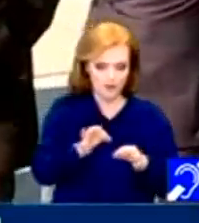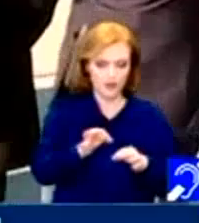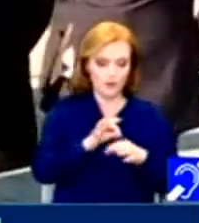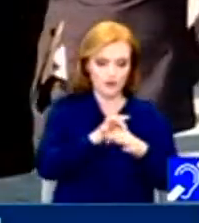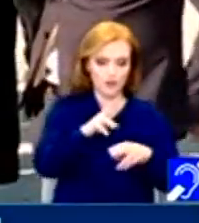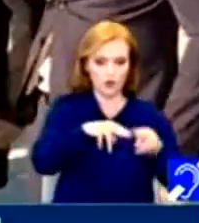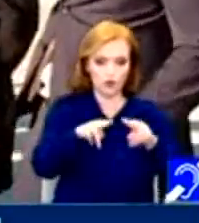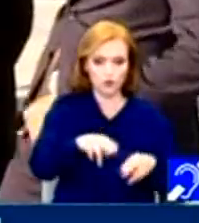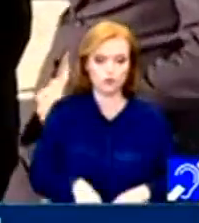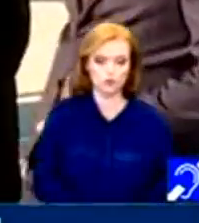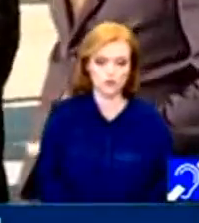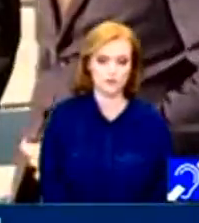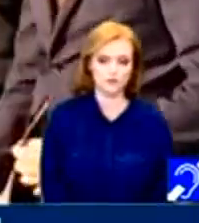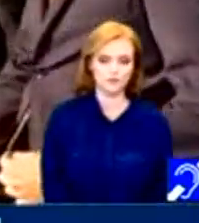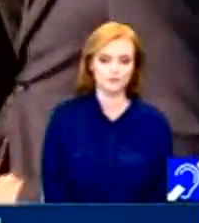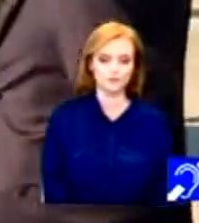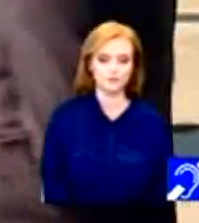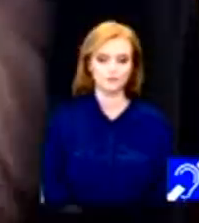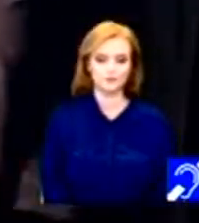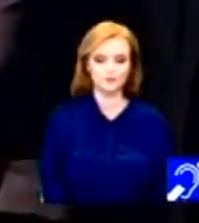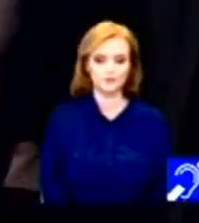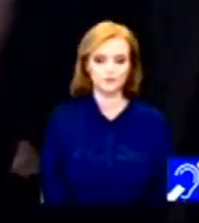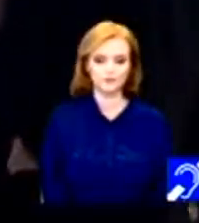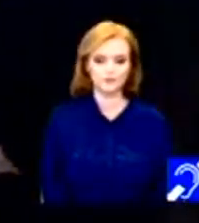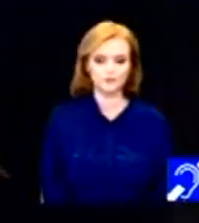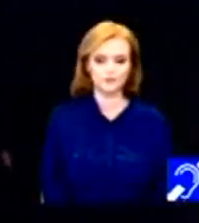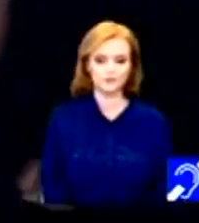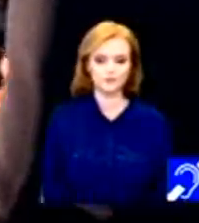de ministru al afacerilor externe din România.